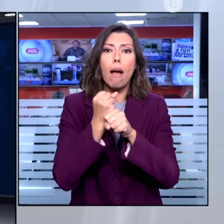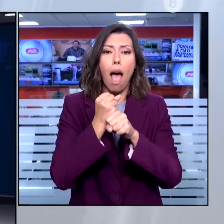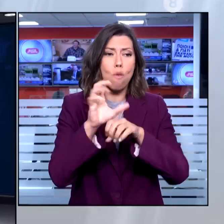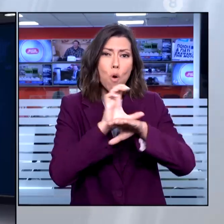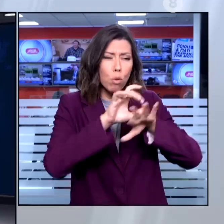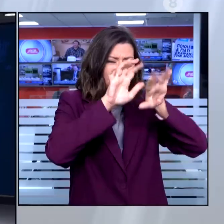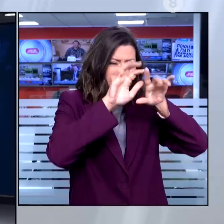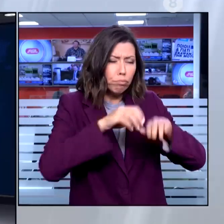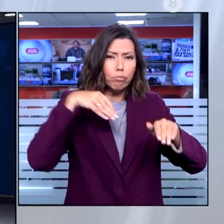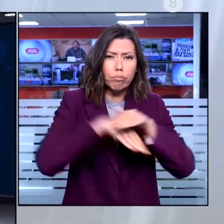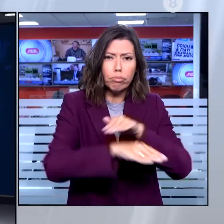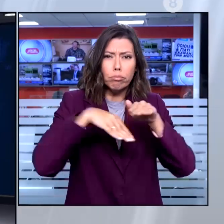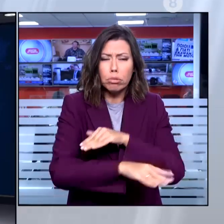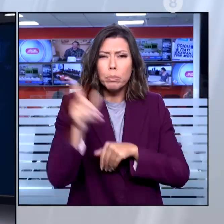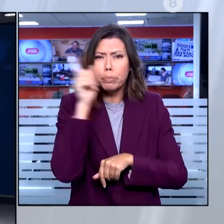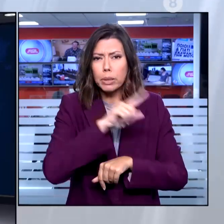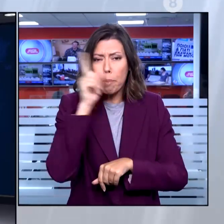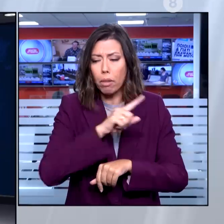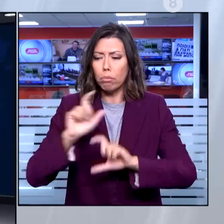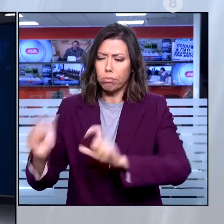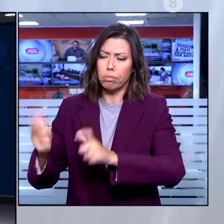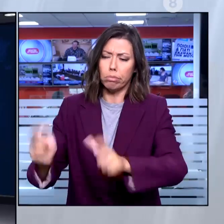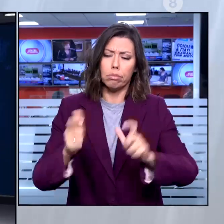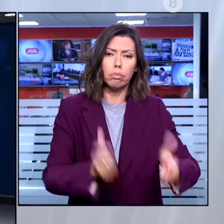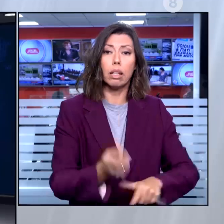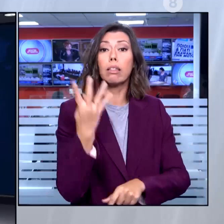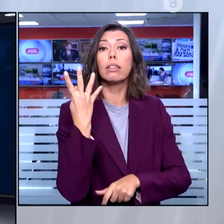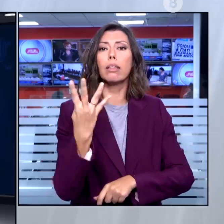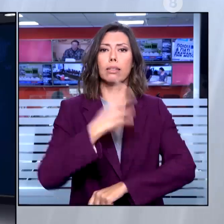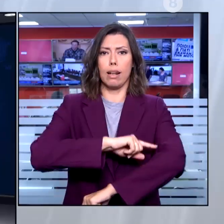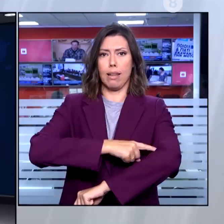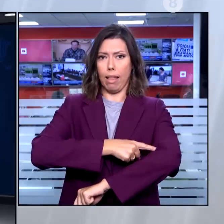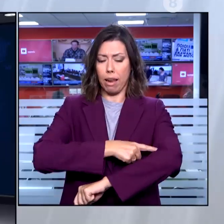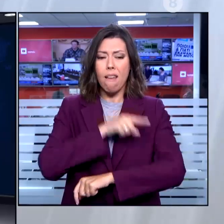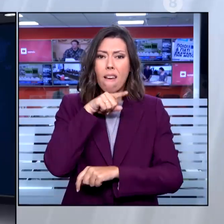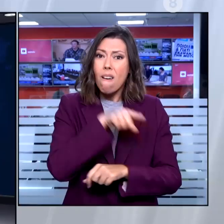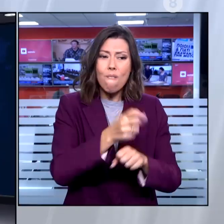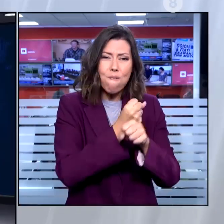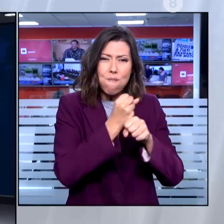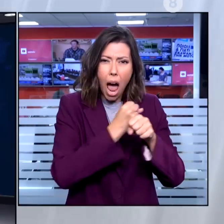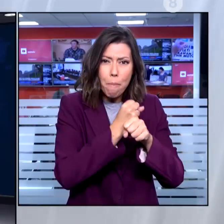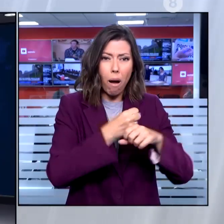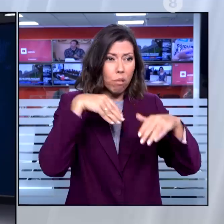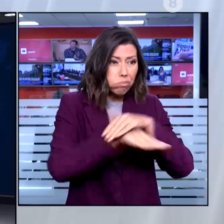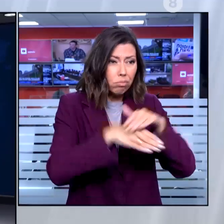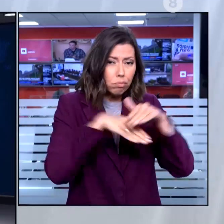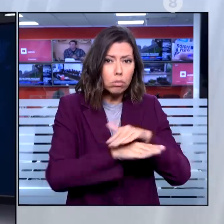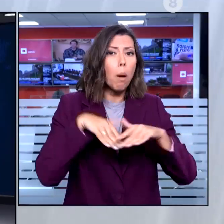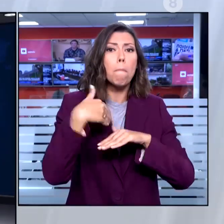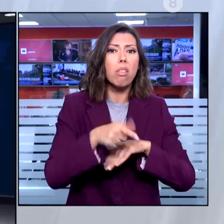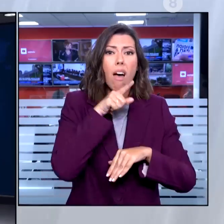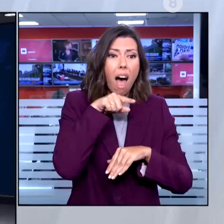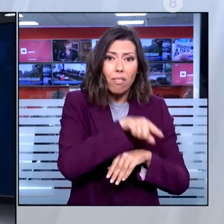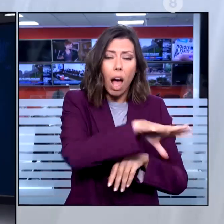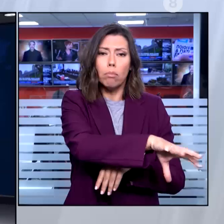της δημοσιότητας. Οι γιατροί που εμπλέκονται είναι 4. Πολλά από τα φάρμακα κατέληγαν και στην Κύπρο, ενώ συνέχιζαν τις παράνομες συνταγογραφήσεις,